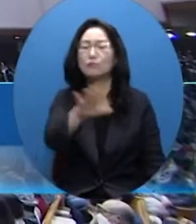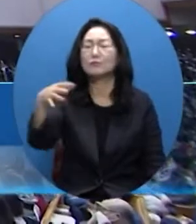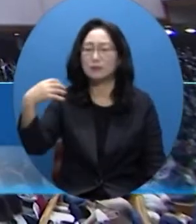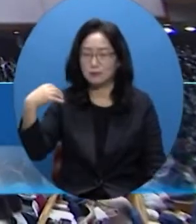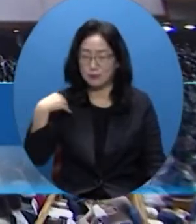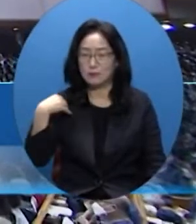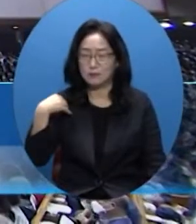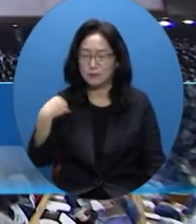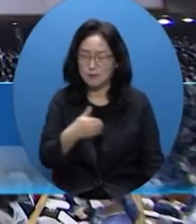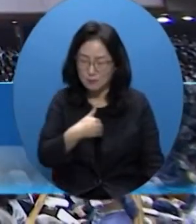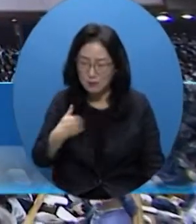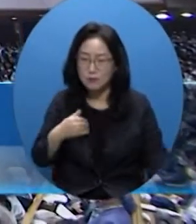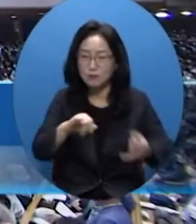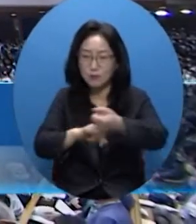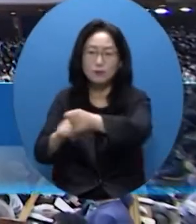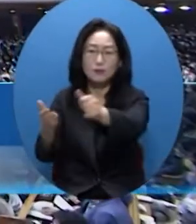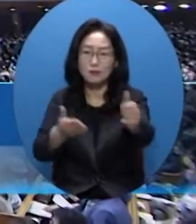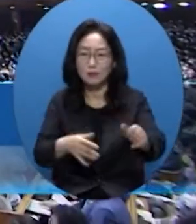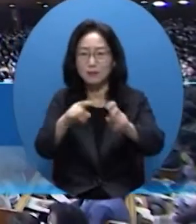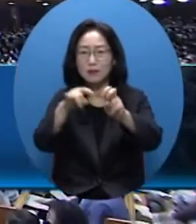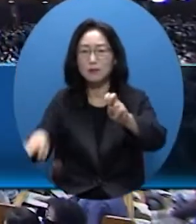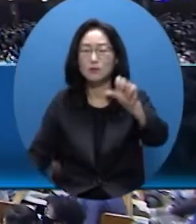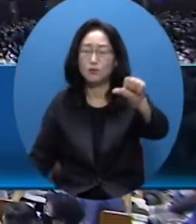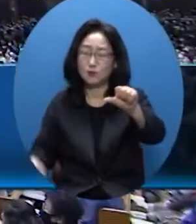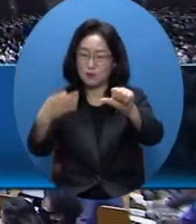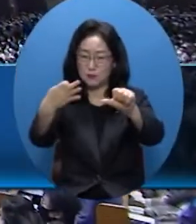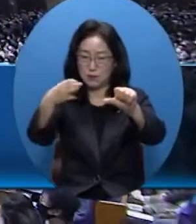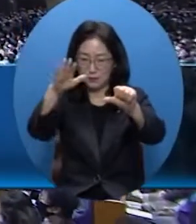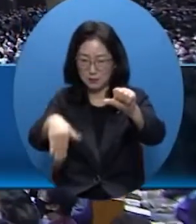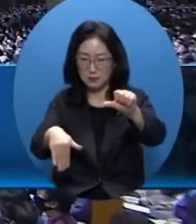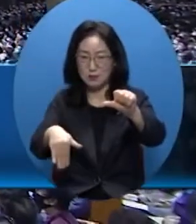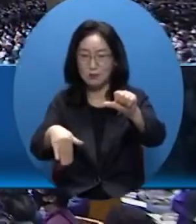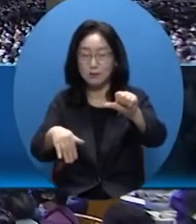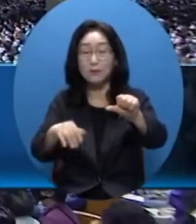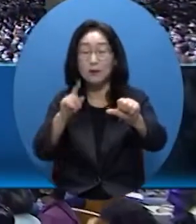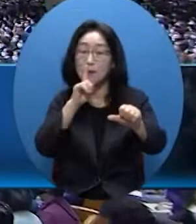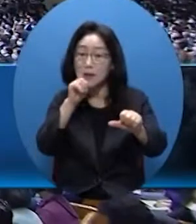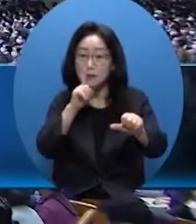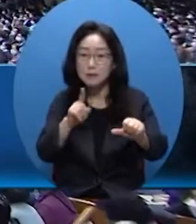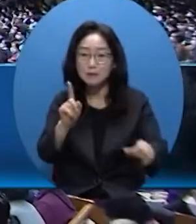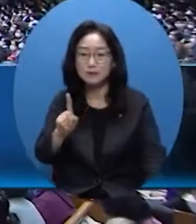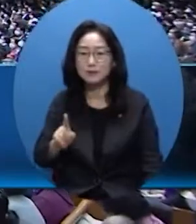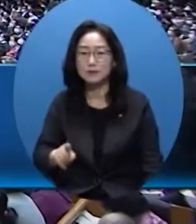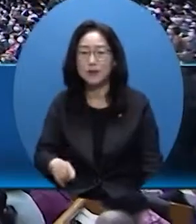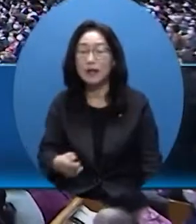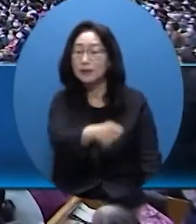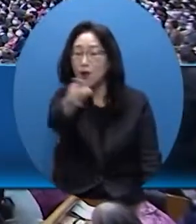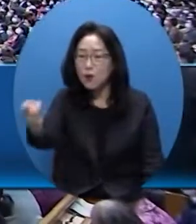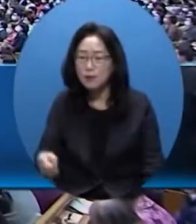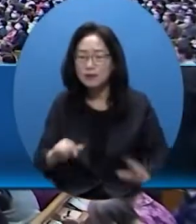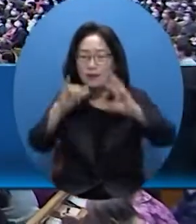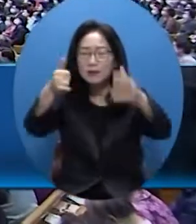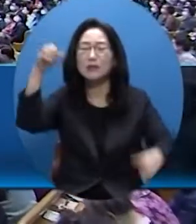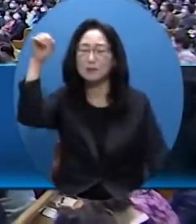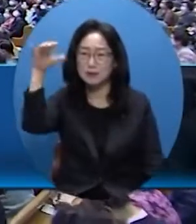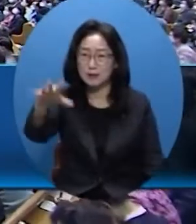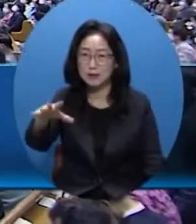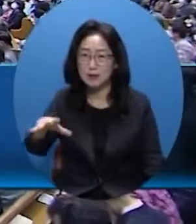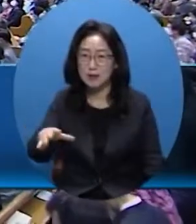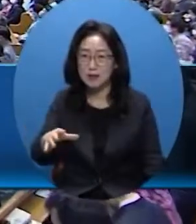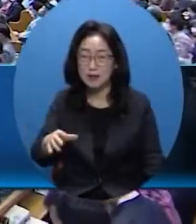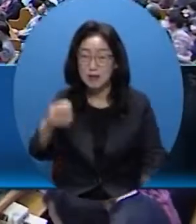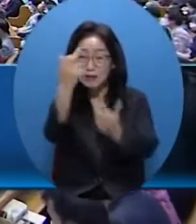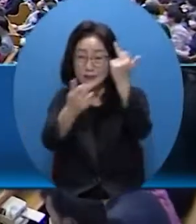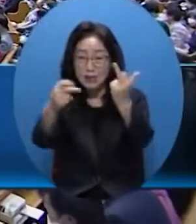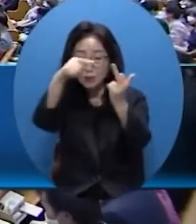잘 감당해야 될 것입니다 마태복음 5장 14절 15절에 예수님께서 말씀하셨습니다 너희는 세상의 빛이라 사례는